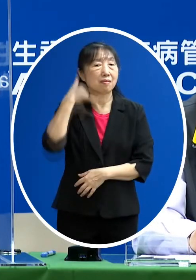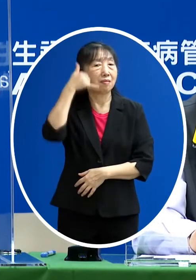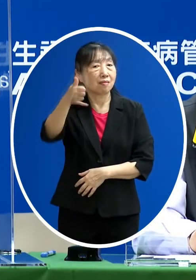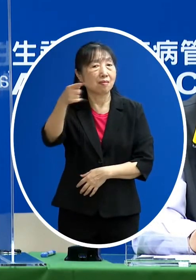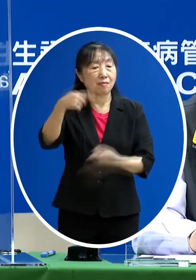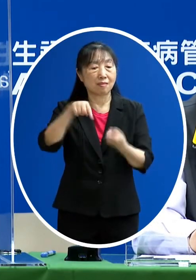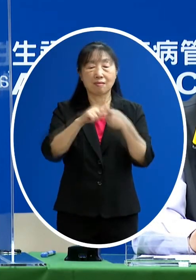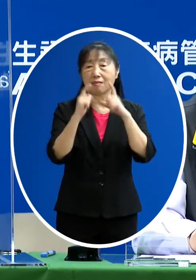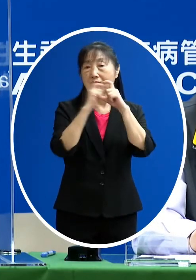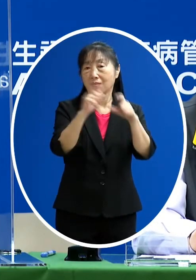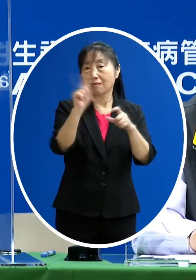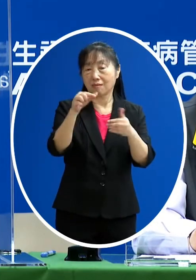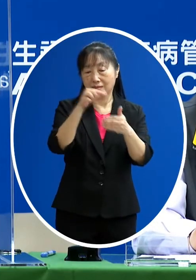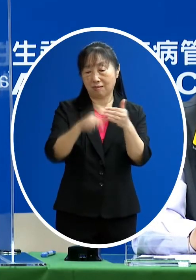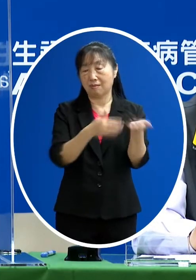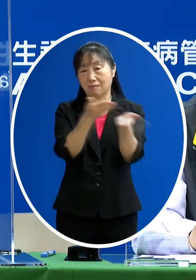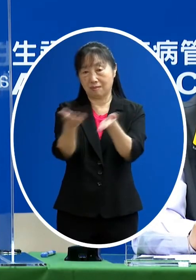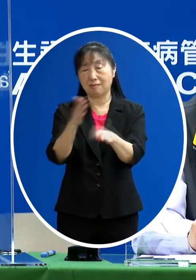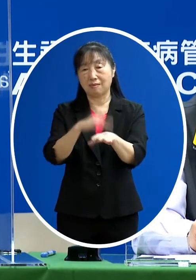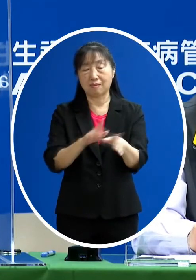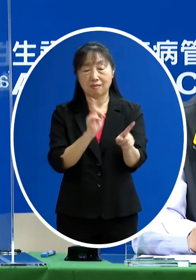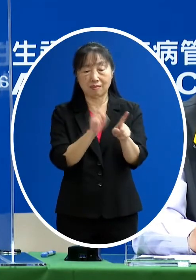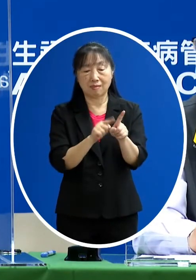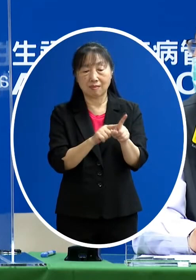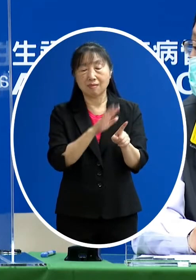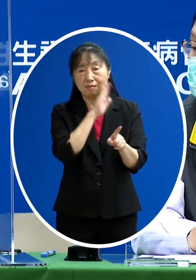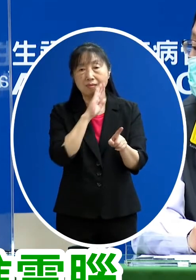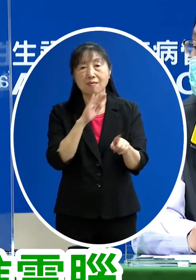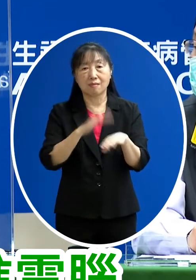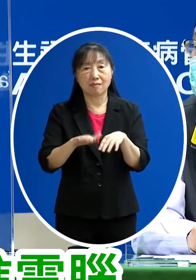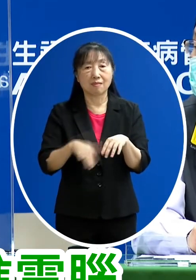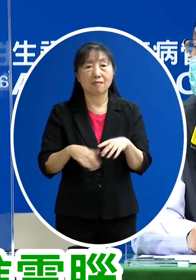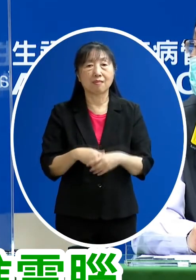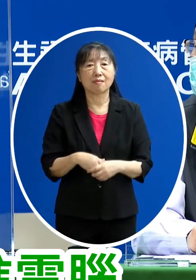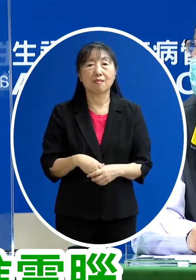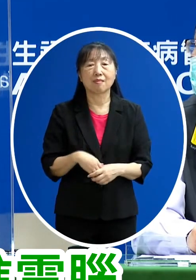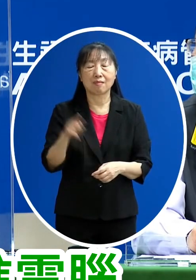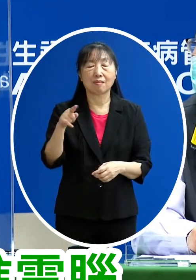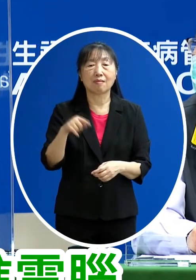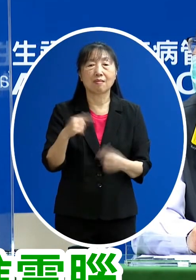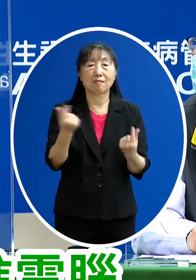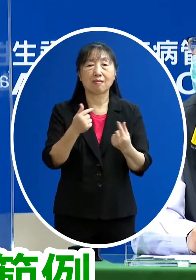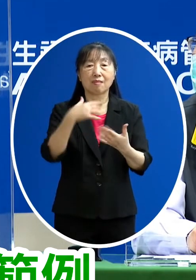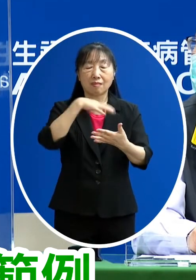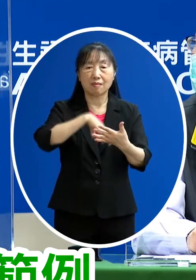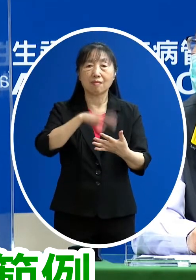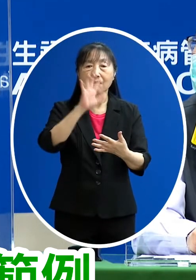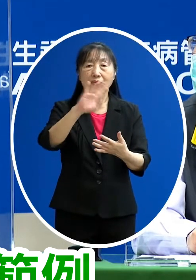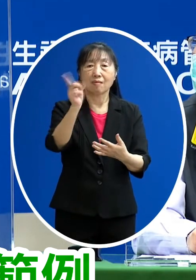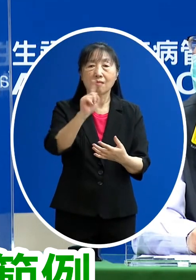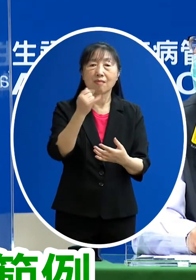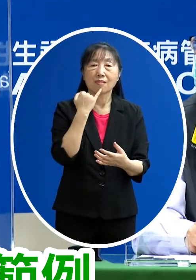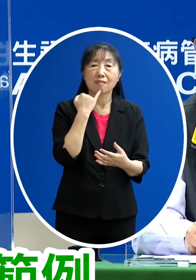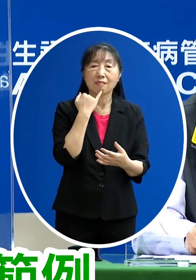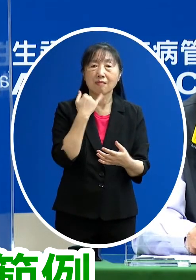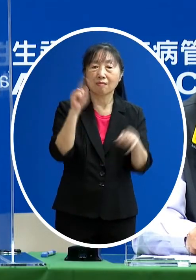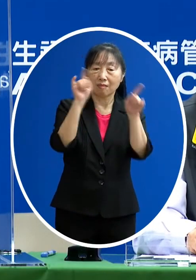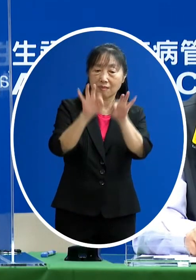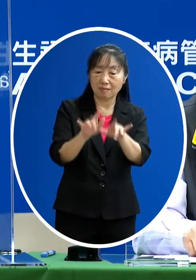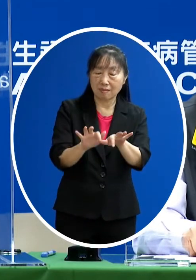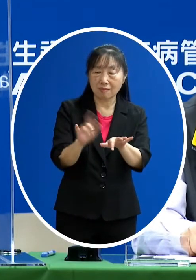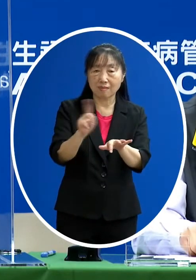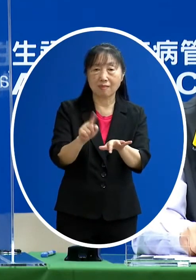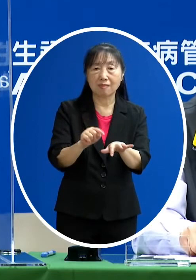答，那所以大部分他会这样子，有关于这里面在各种里面，我可不可以进电脑？他问的问题有一些范